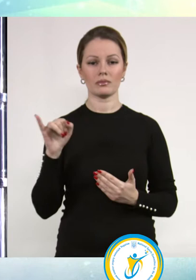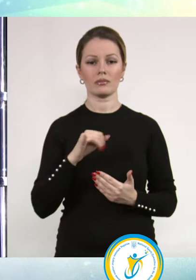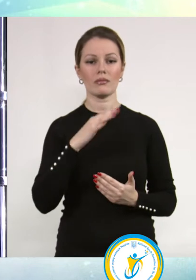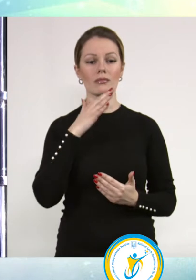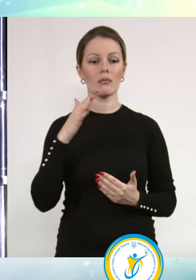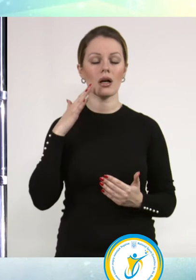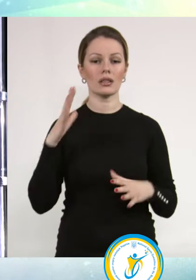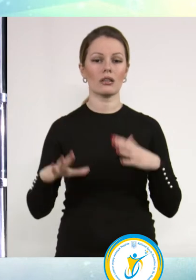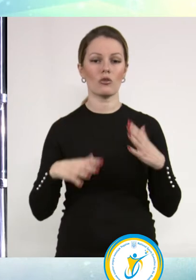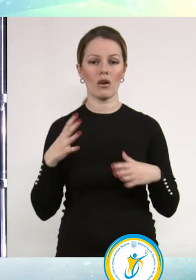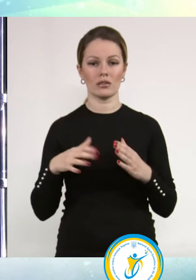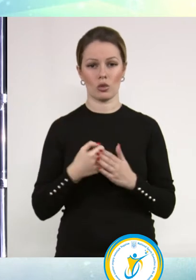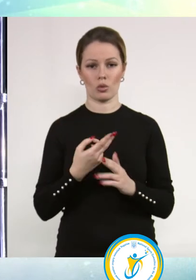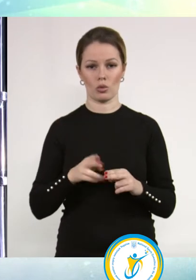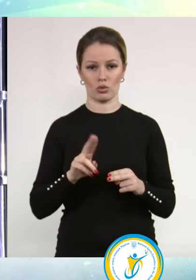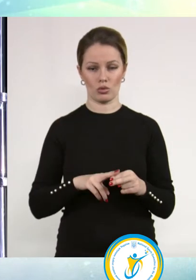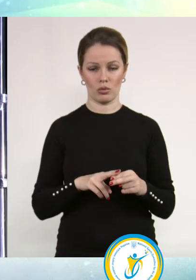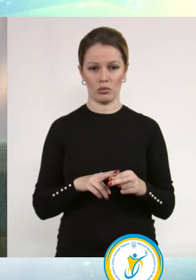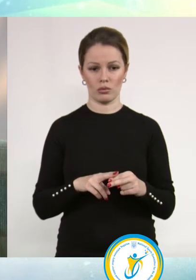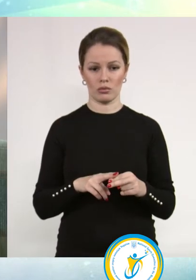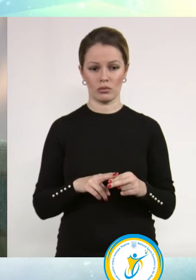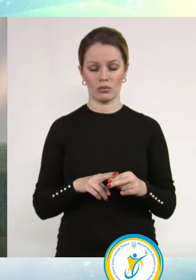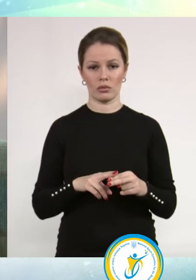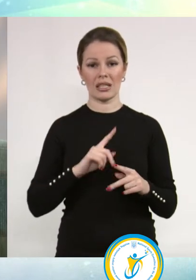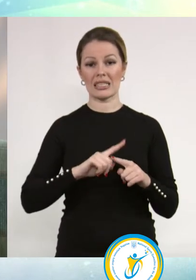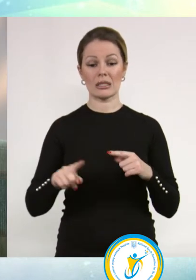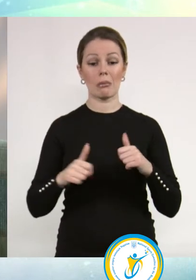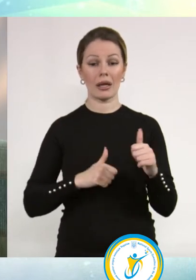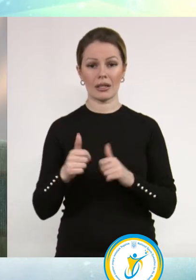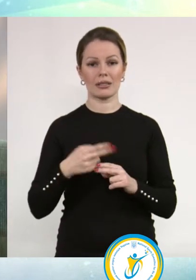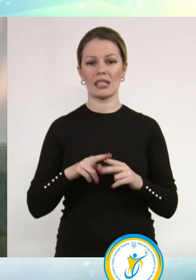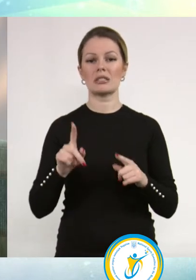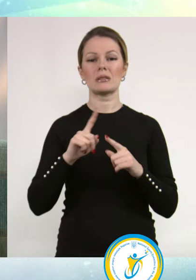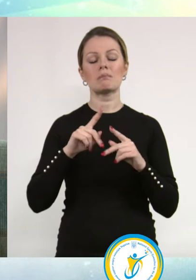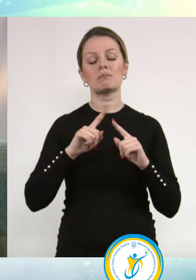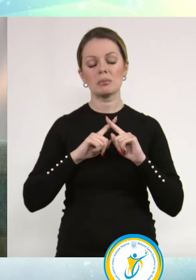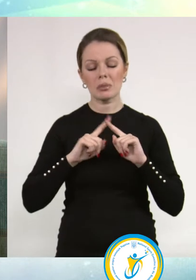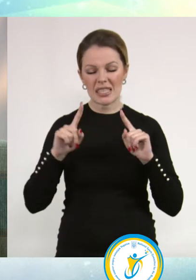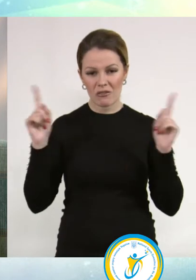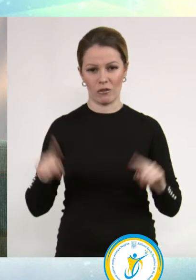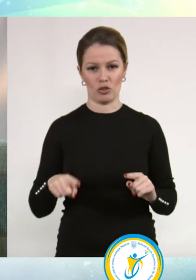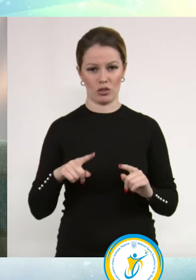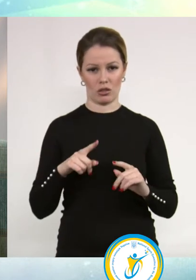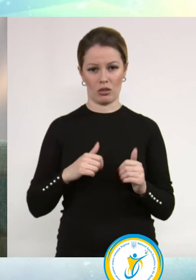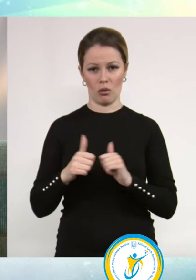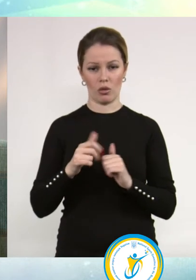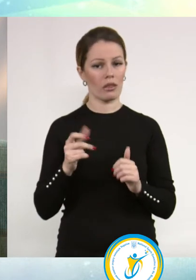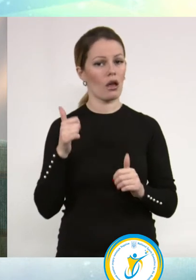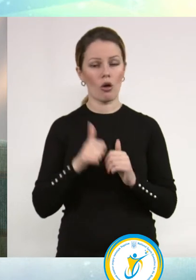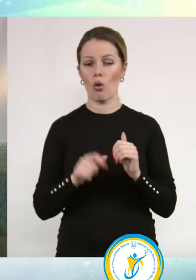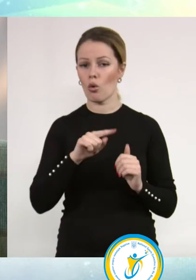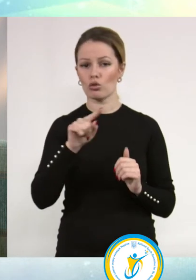багато тренувався до цього. І спринт – це теж специфічна гонка, це не кожному вона